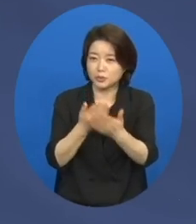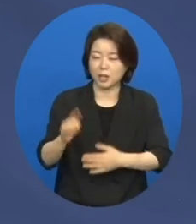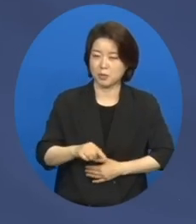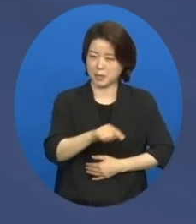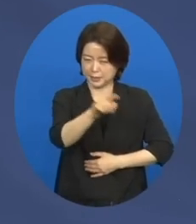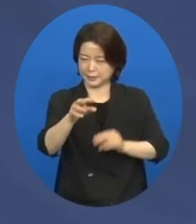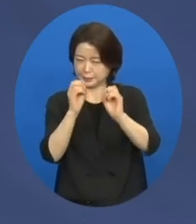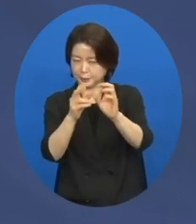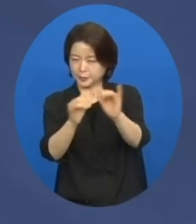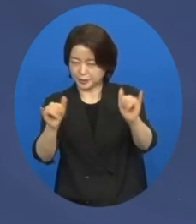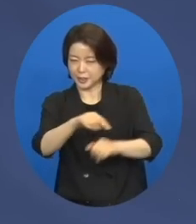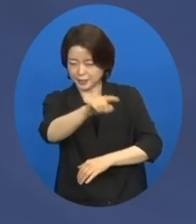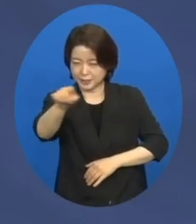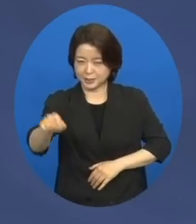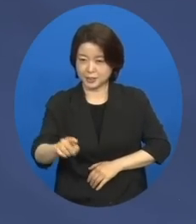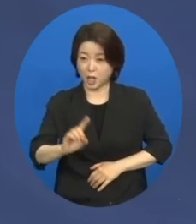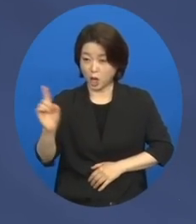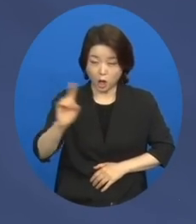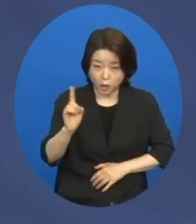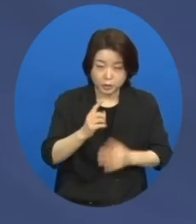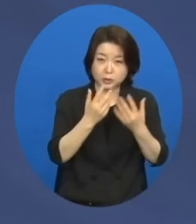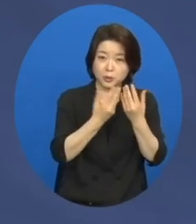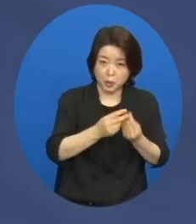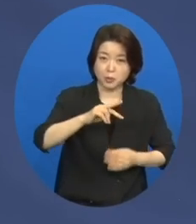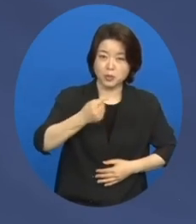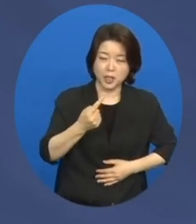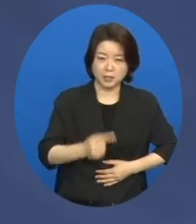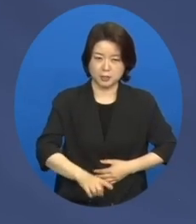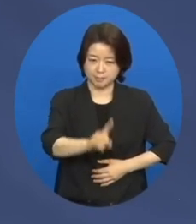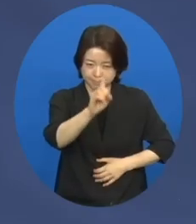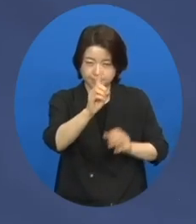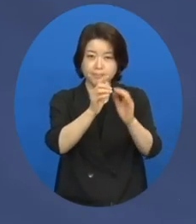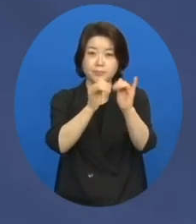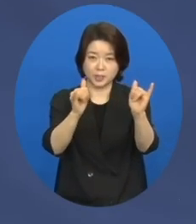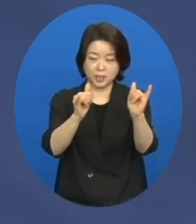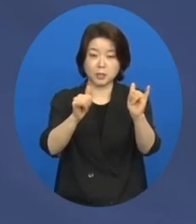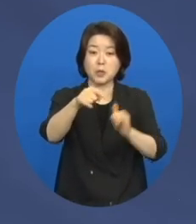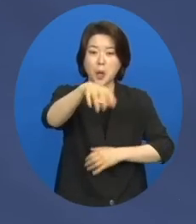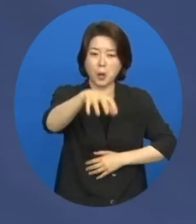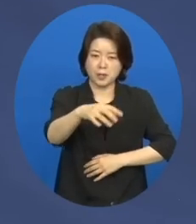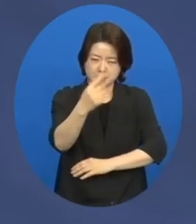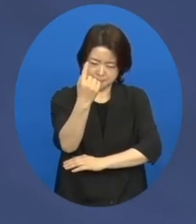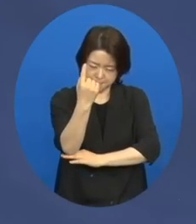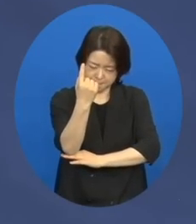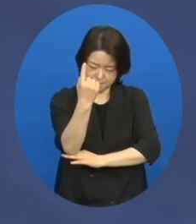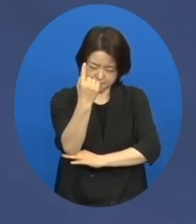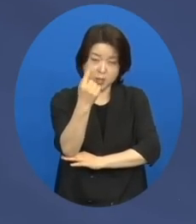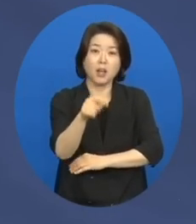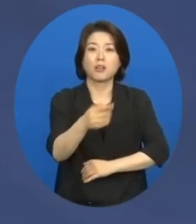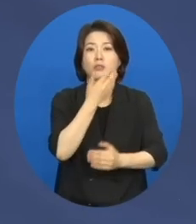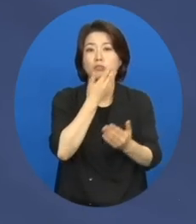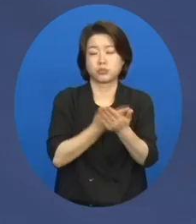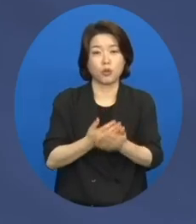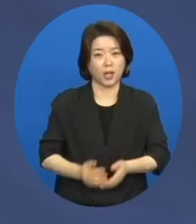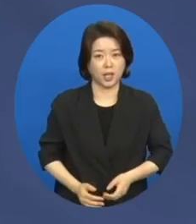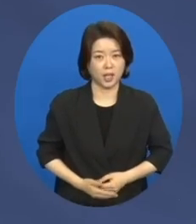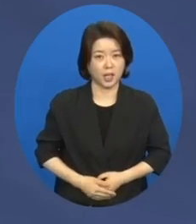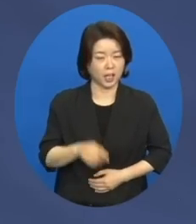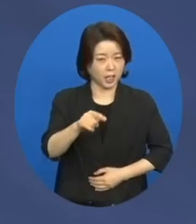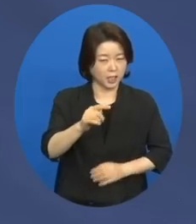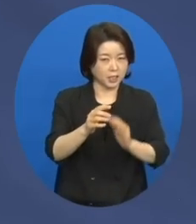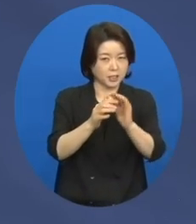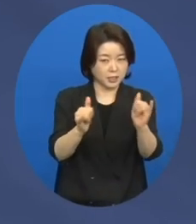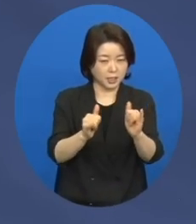이분들이 어떤 경우로든지 간에 이 한 사람이 그 거기에 버티고 있다는 게 너무 중요한 거예요. 그래서 이분들이